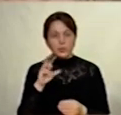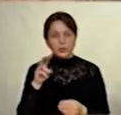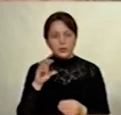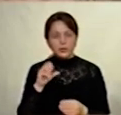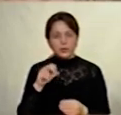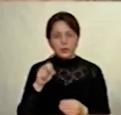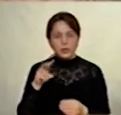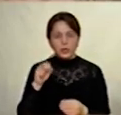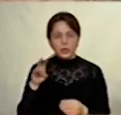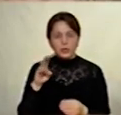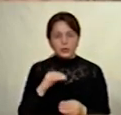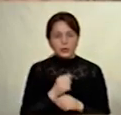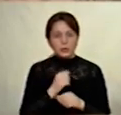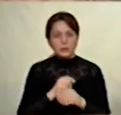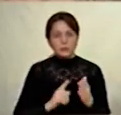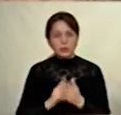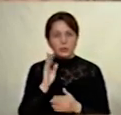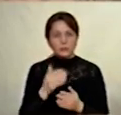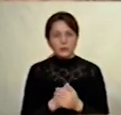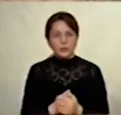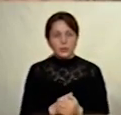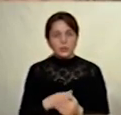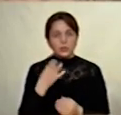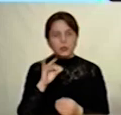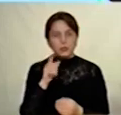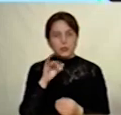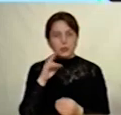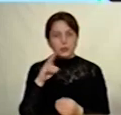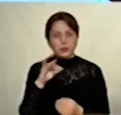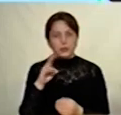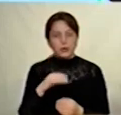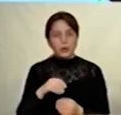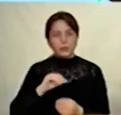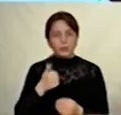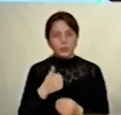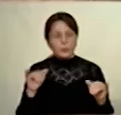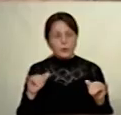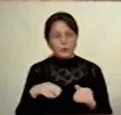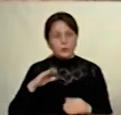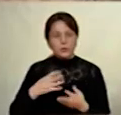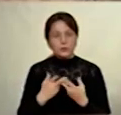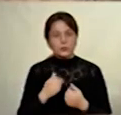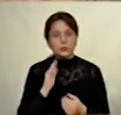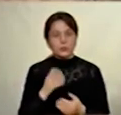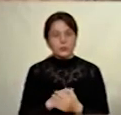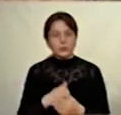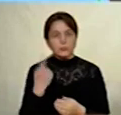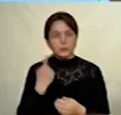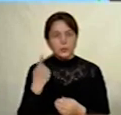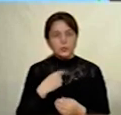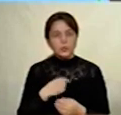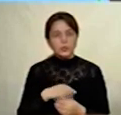yechishni boshlaymiz. 430-masala. Yig'indini oldin ko'paytmaga keltirib hisoblang. Demak, avval